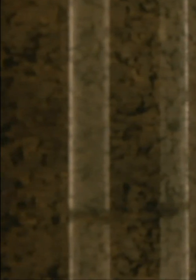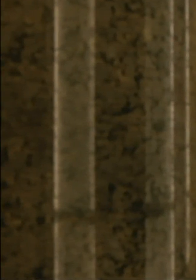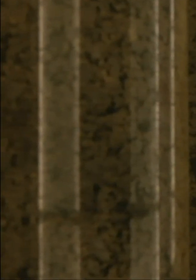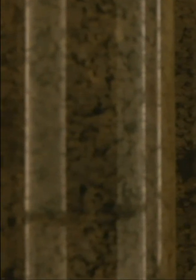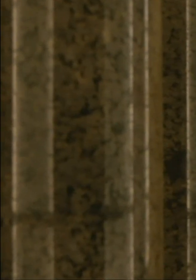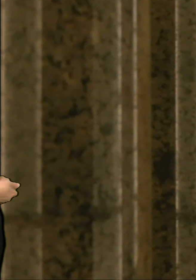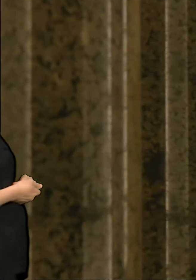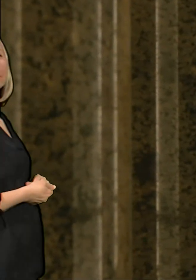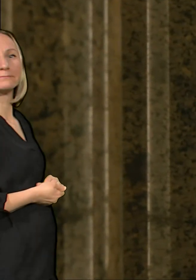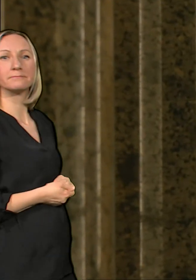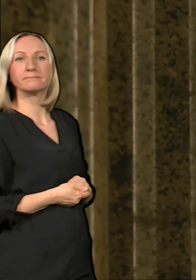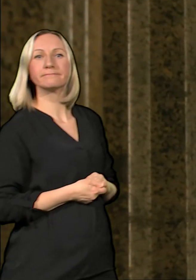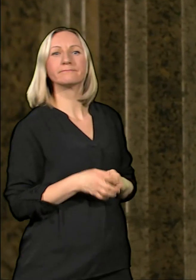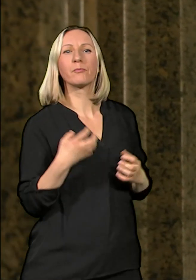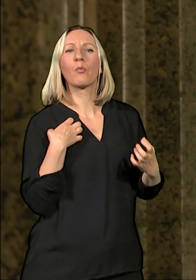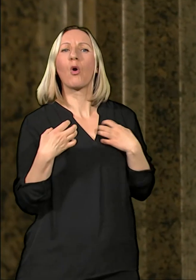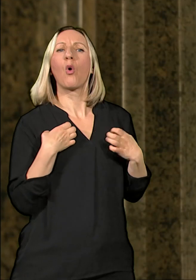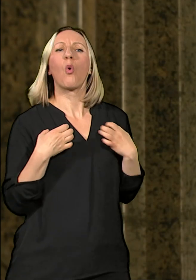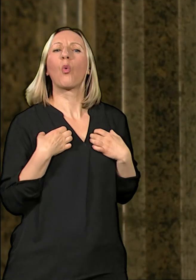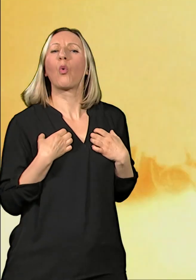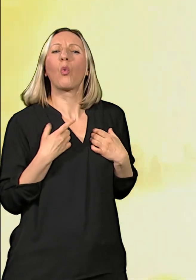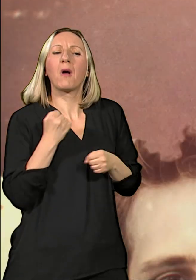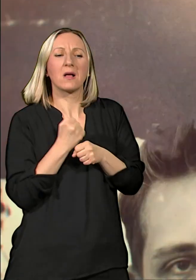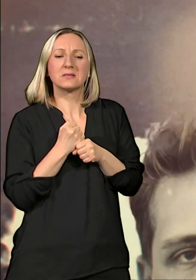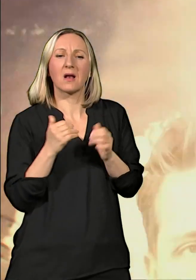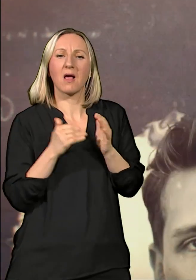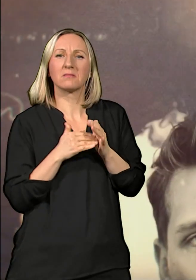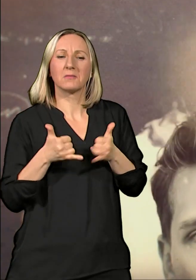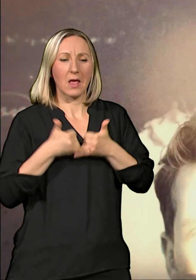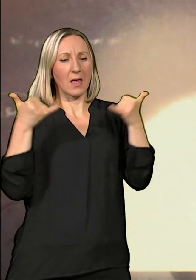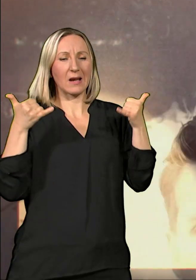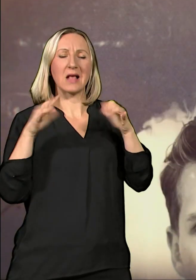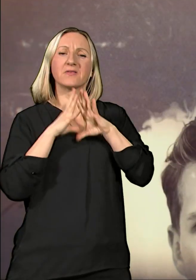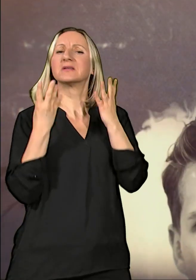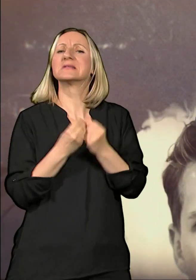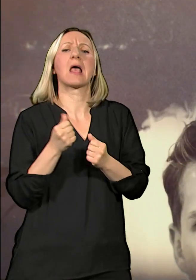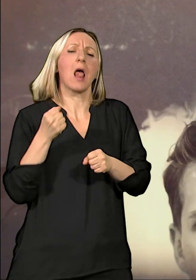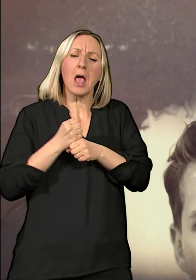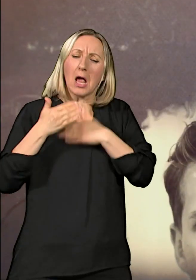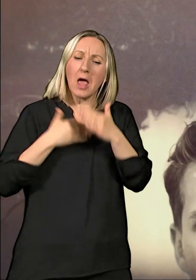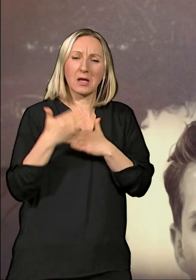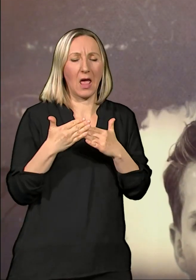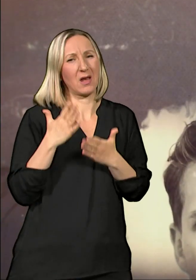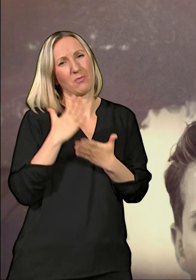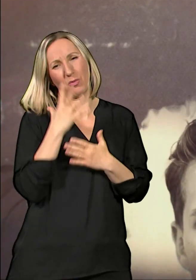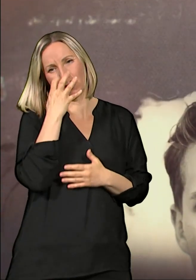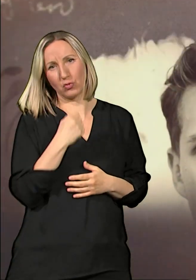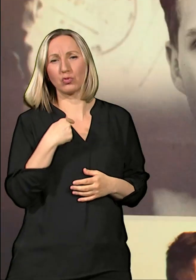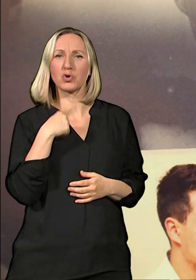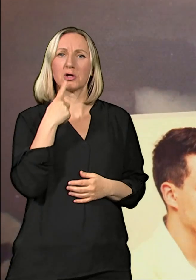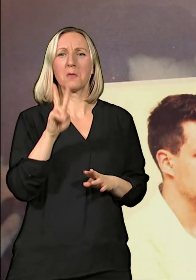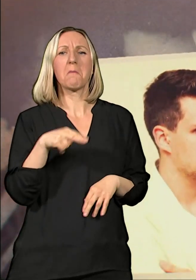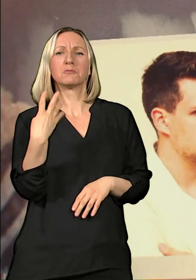Suština glumačkog bića je da se razvija tokom čitave karijere. Bilo bi tužno da sa 40 godina tvrdim da sam dostigao svoj